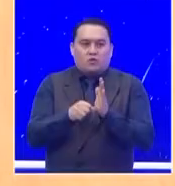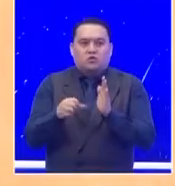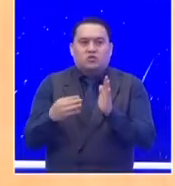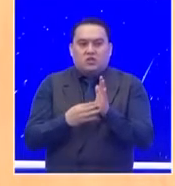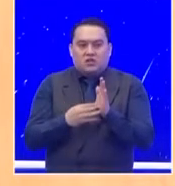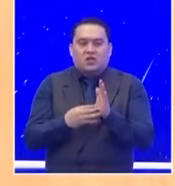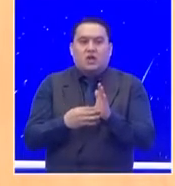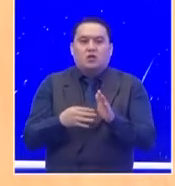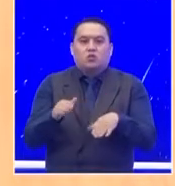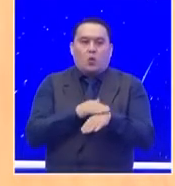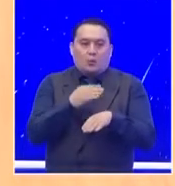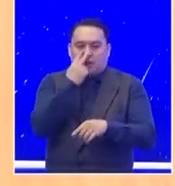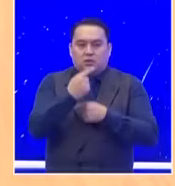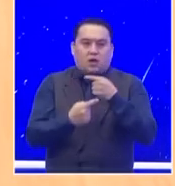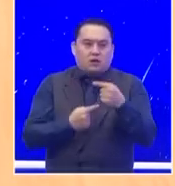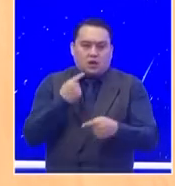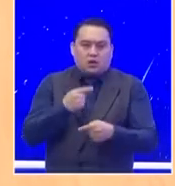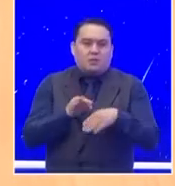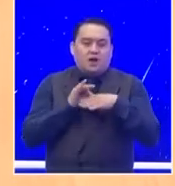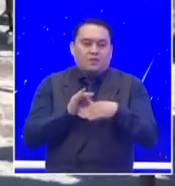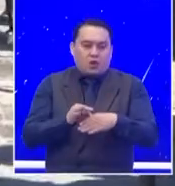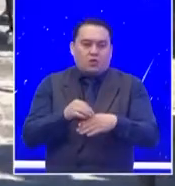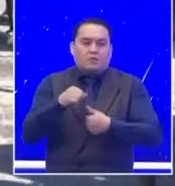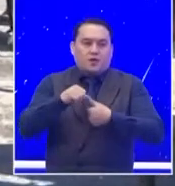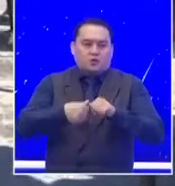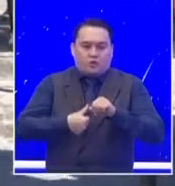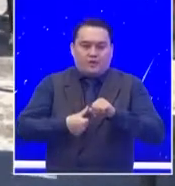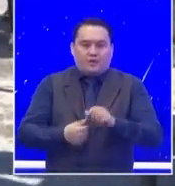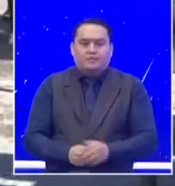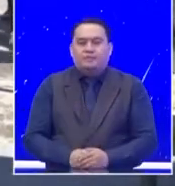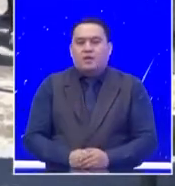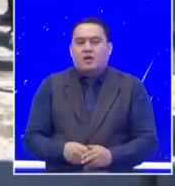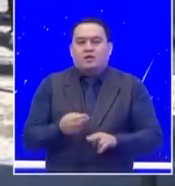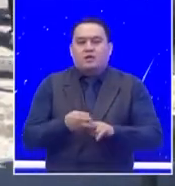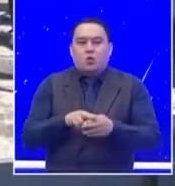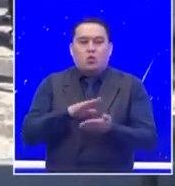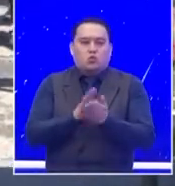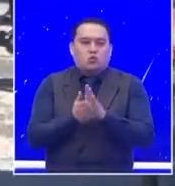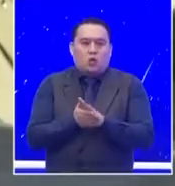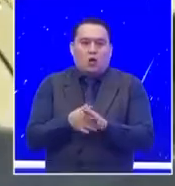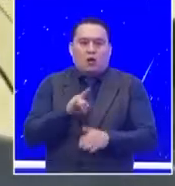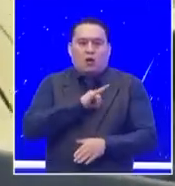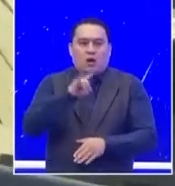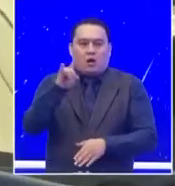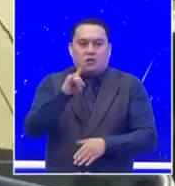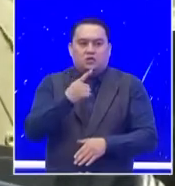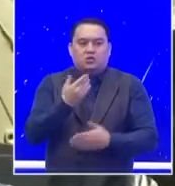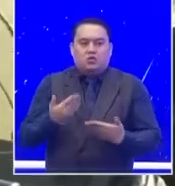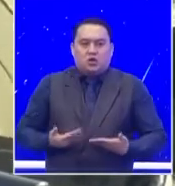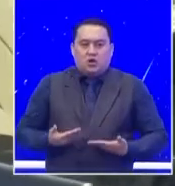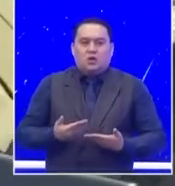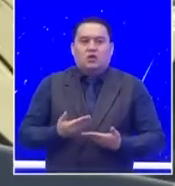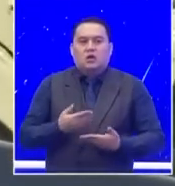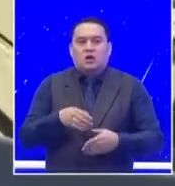48-386 стало уже доброй традицией и проводится на постоянной основе. В этот раз с условиями армейской жизни ознакомились